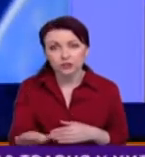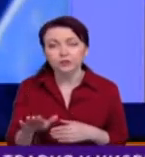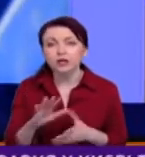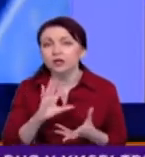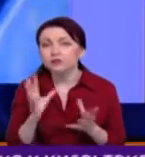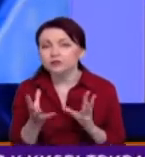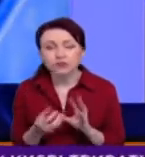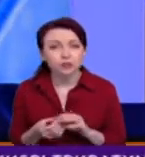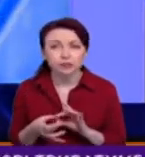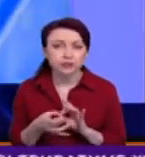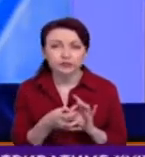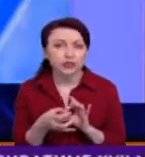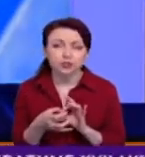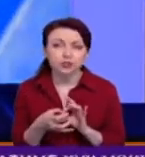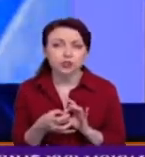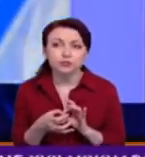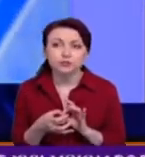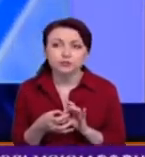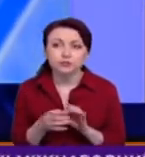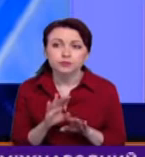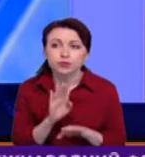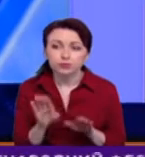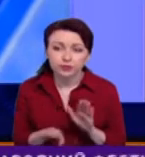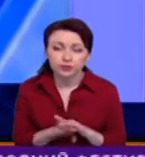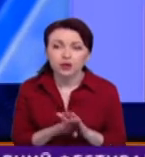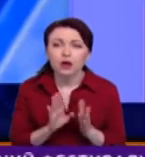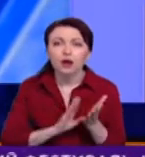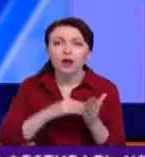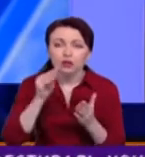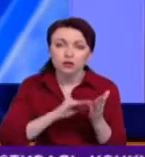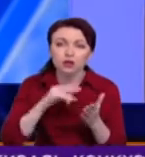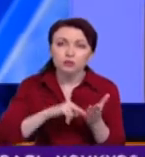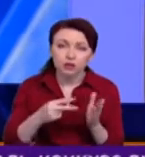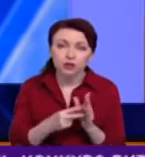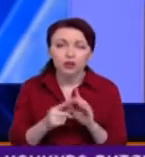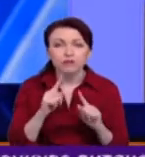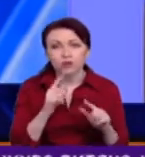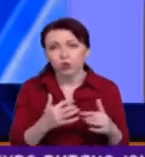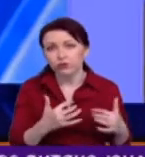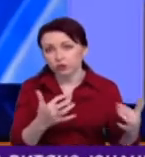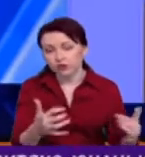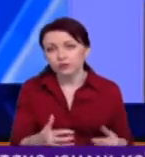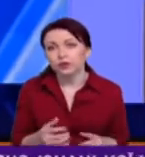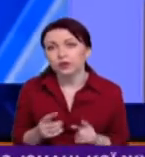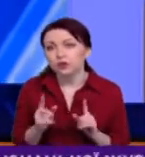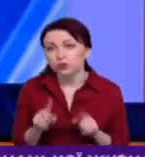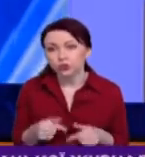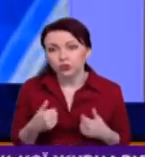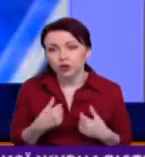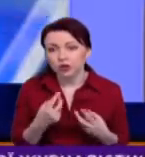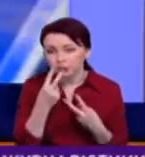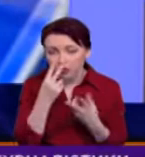все підв'язано також і під календарний план роботи Верховної Ради. Тому я не